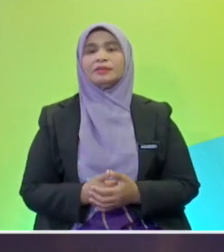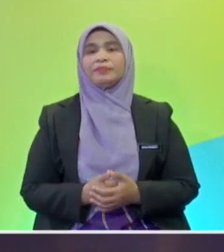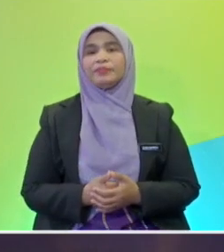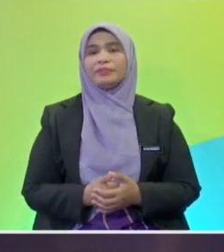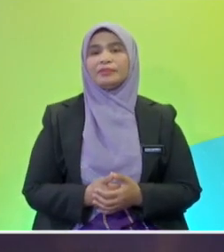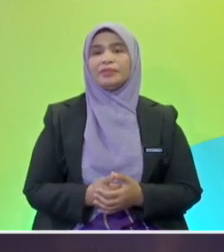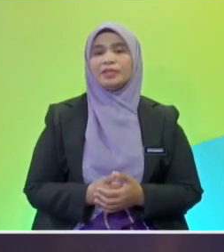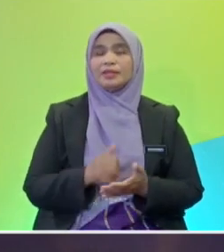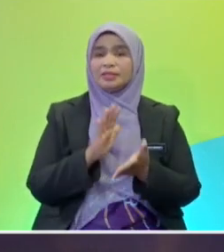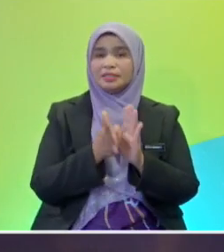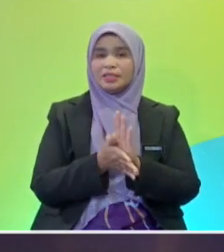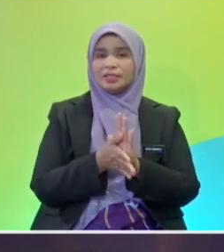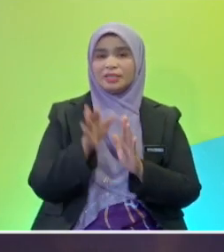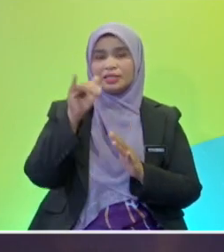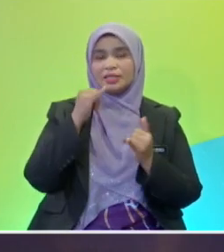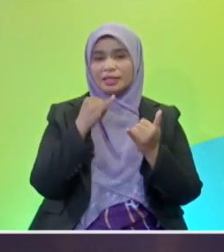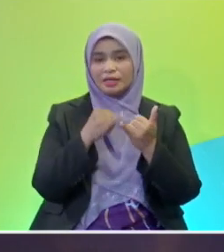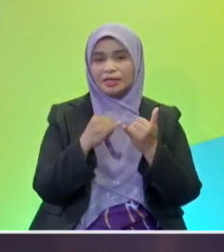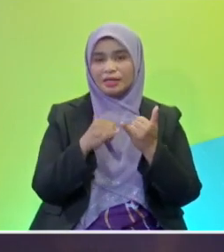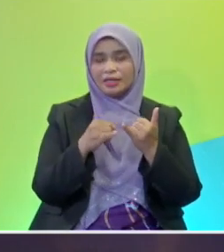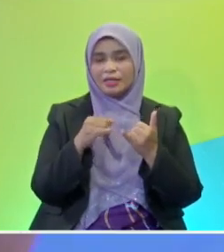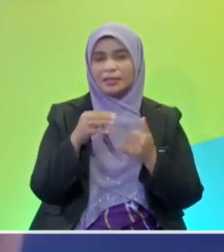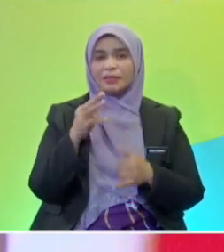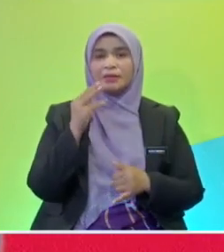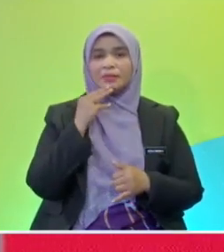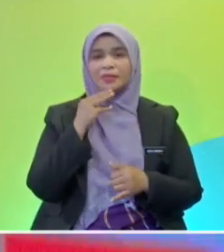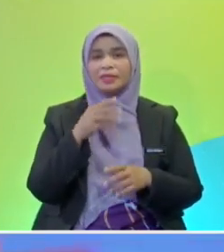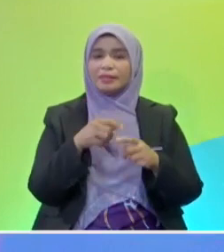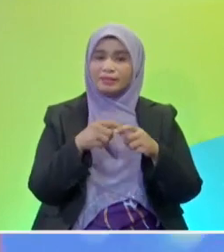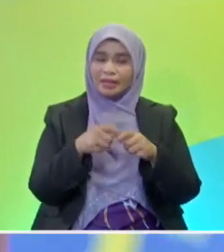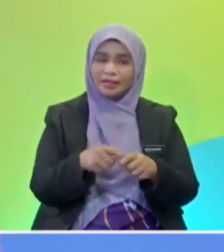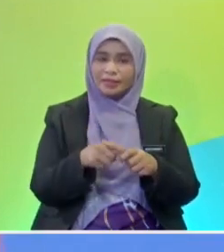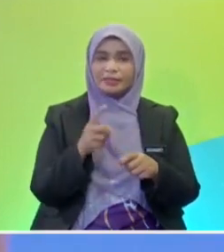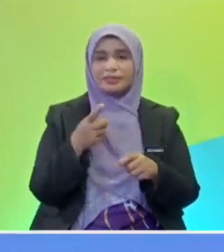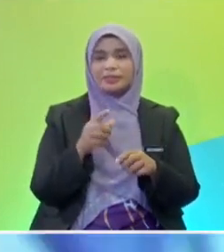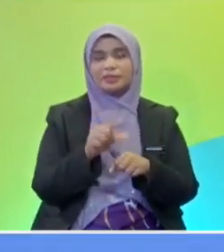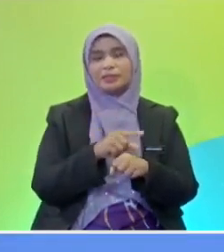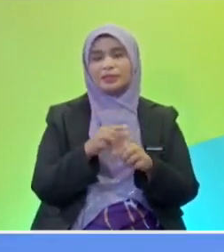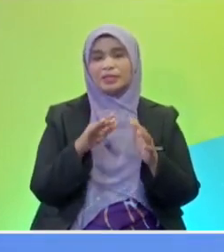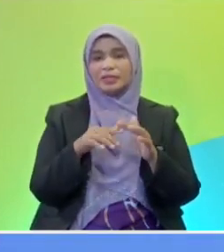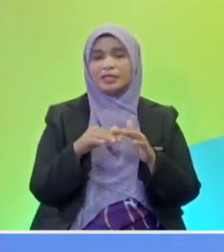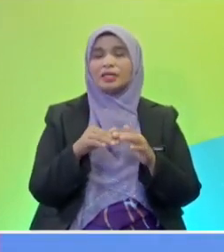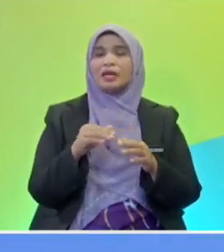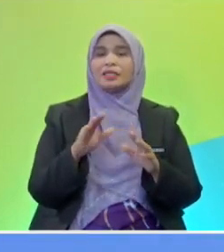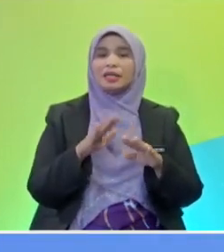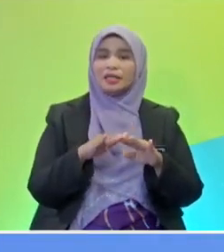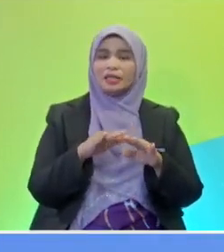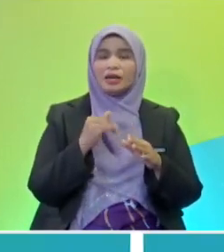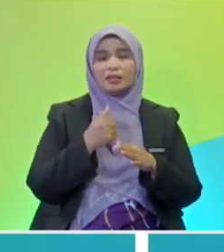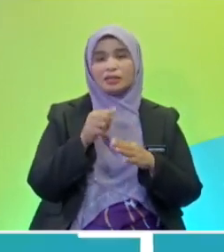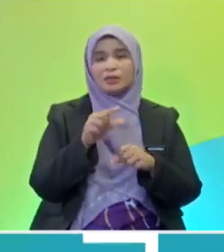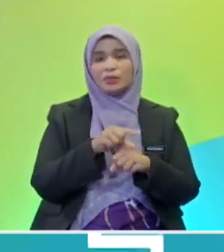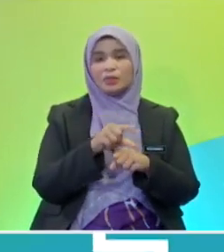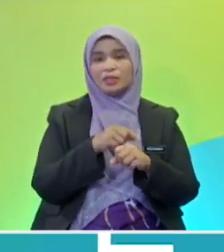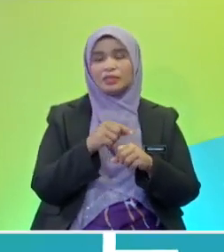tersebut okey jadi yang hujung ni Mira Mira tekan aelah sama ada guna jari boleh okey nak gunakan hujung pensil pun boleh okey so yang ini